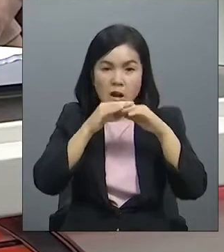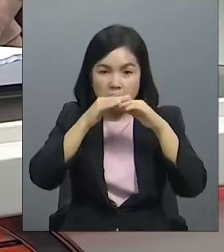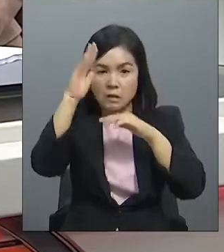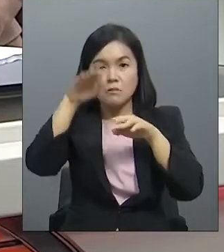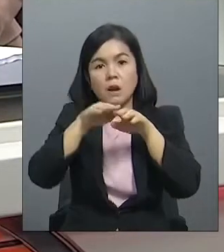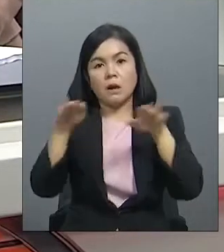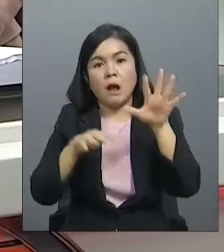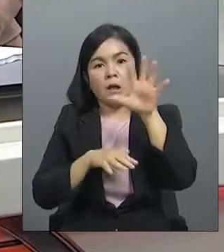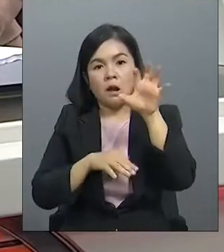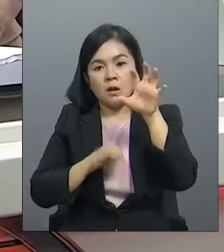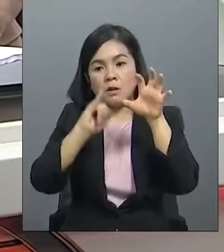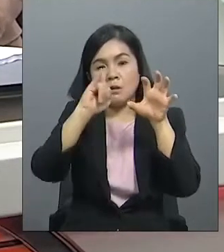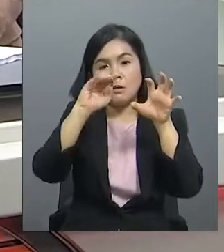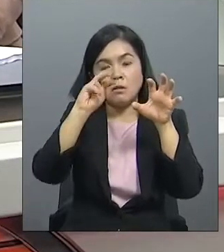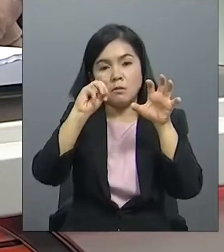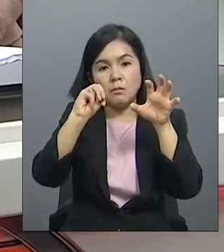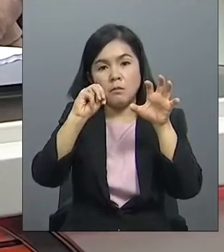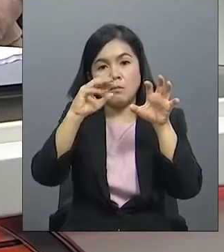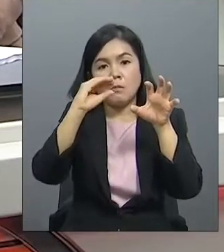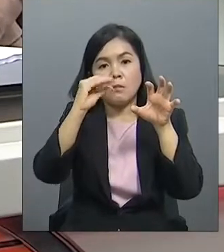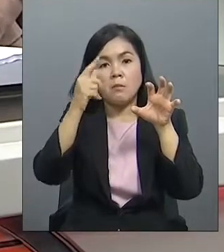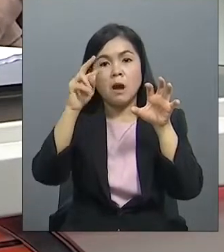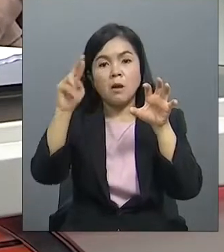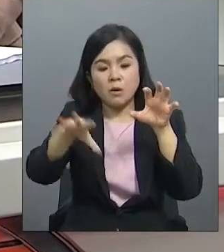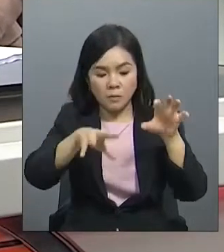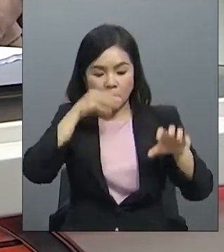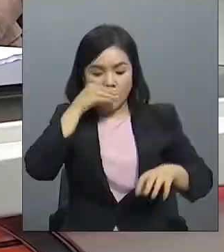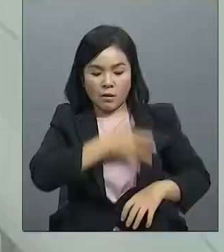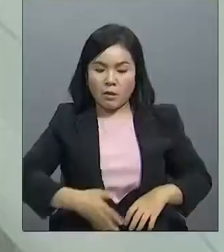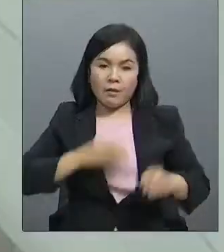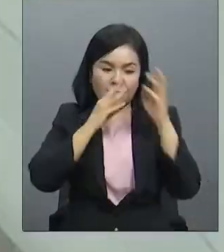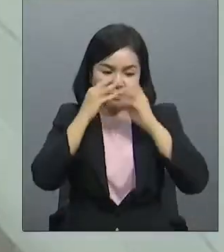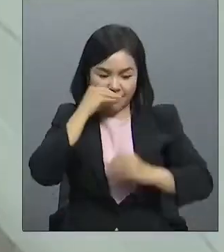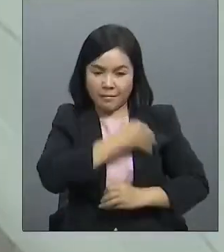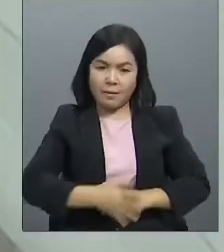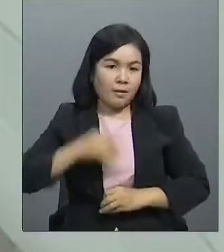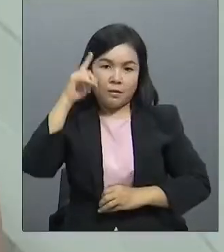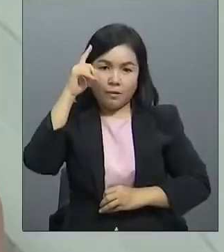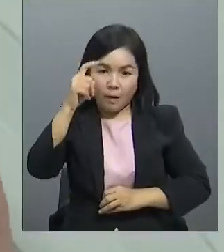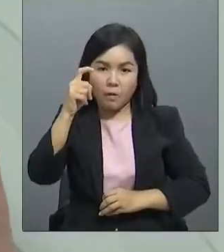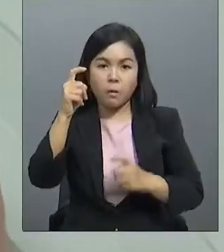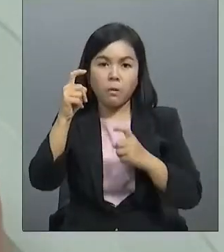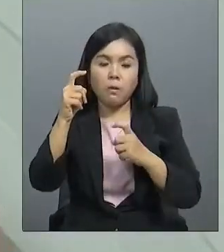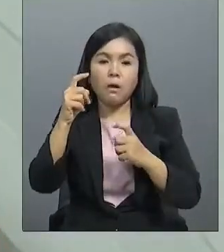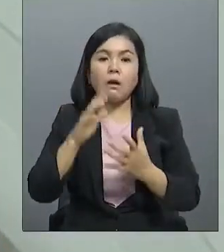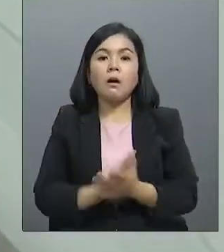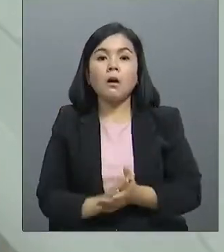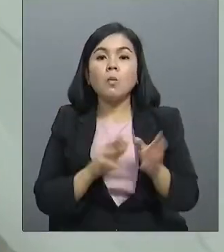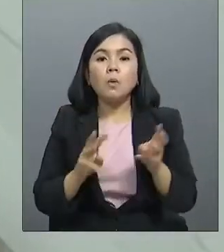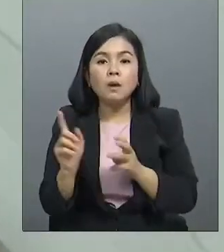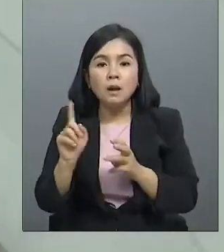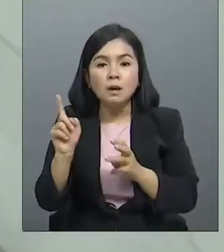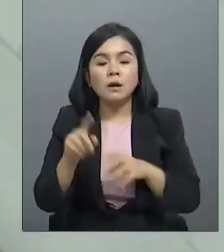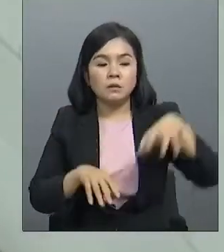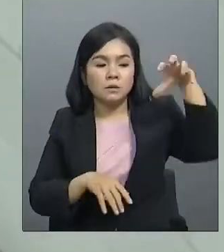มีผลต่อสุขภาพในระดับอันตรายเลยนะคะล่าสุดจึงต้องเตรียมการรับมือโดยเฉพาะการปรับปรุงสถานพยาบาลให้